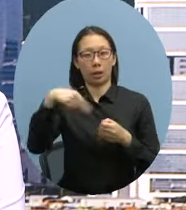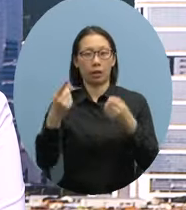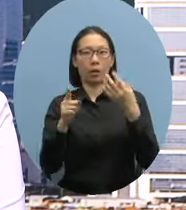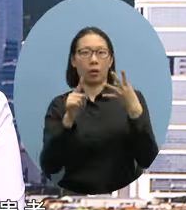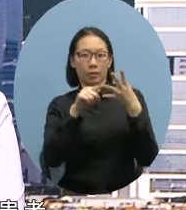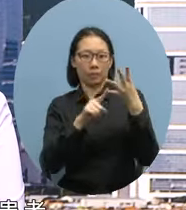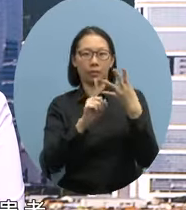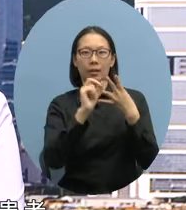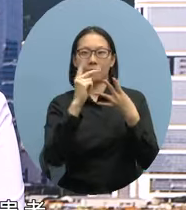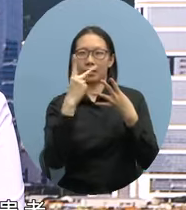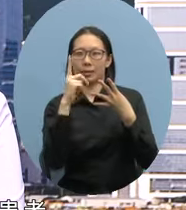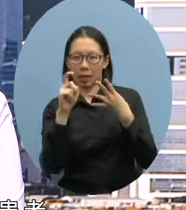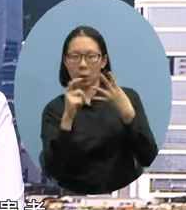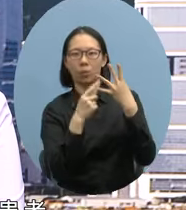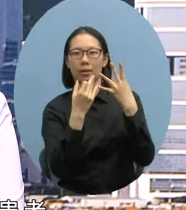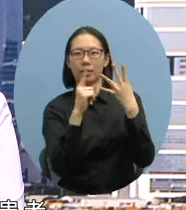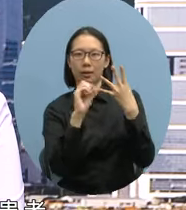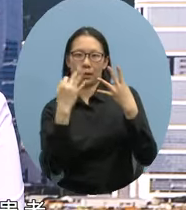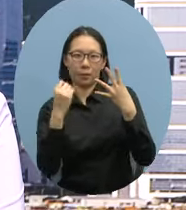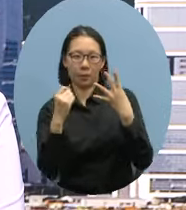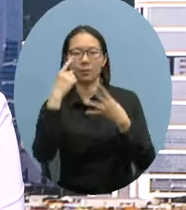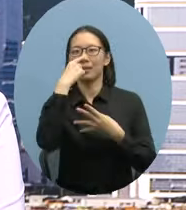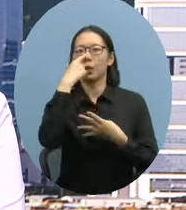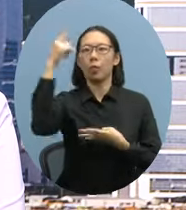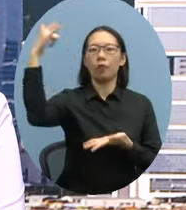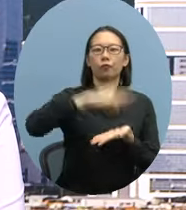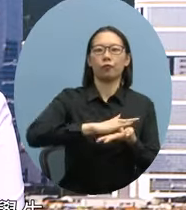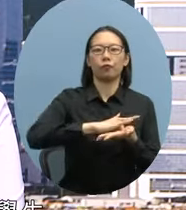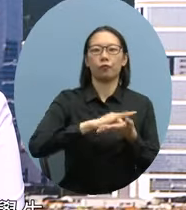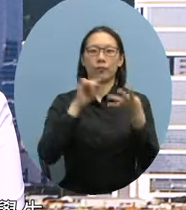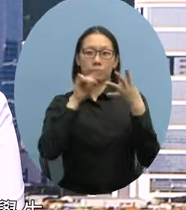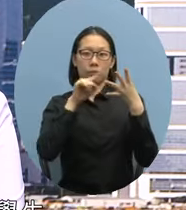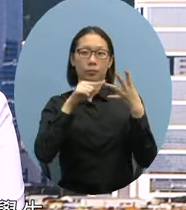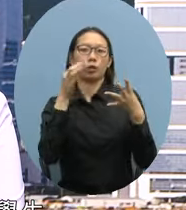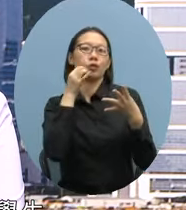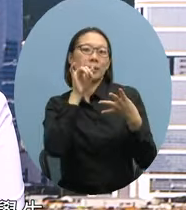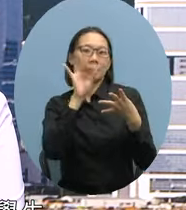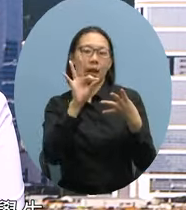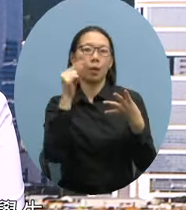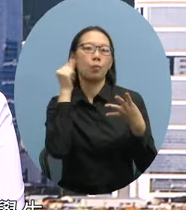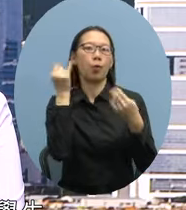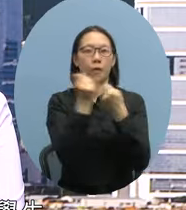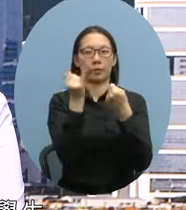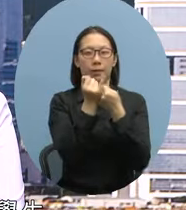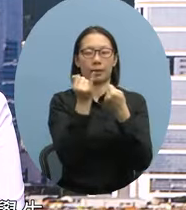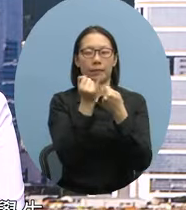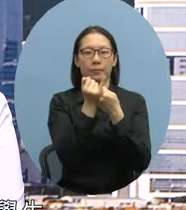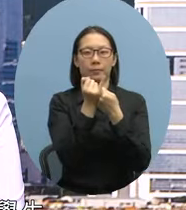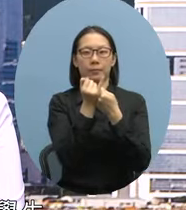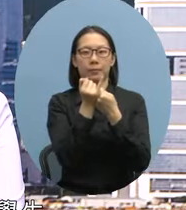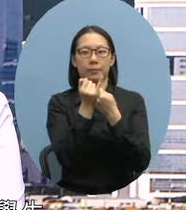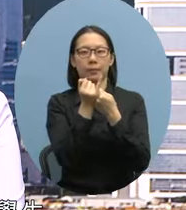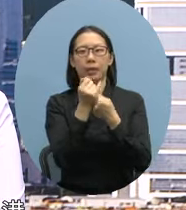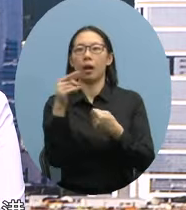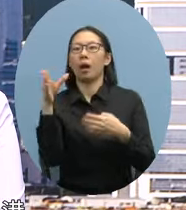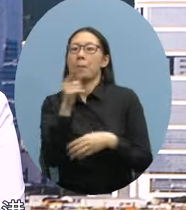的了。另外1029和1030呢就是英國回來的啦，1029呢就是一個13歲的女學生